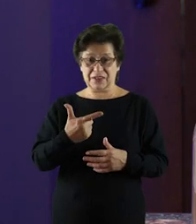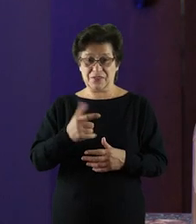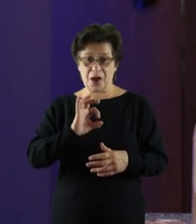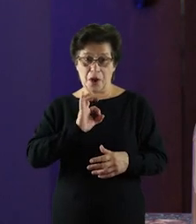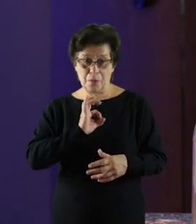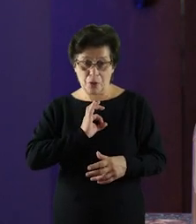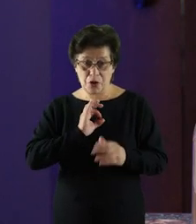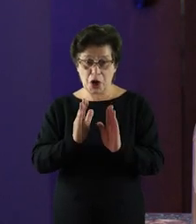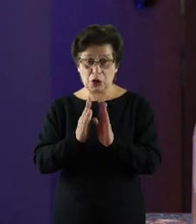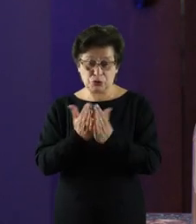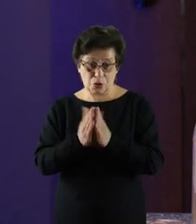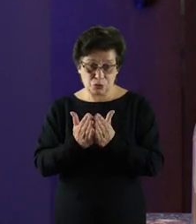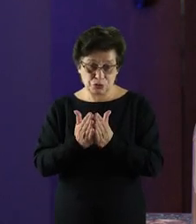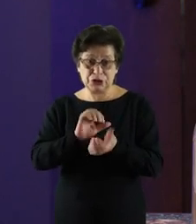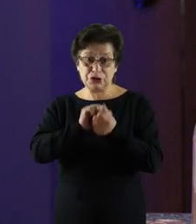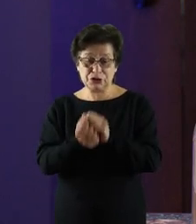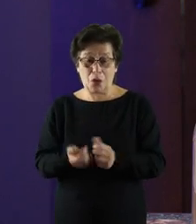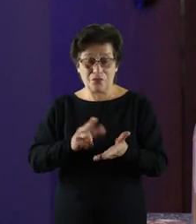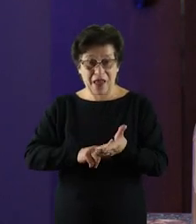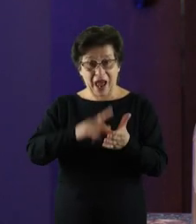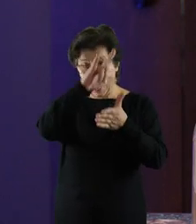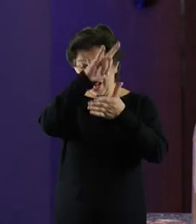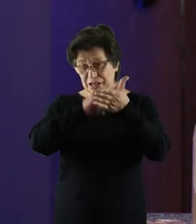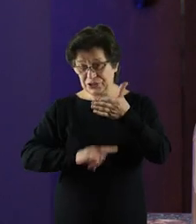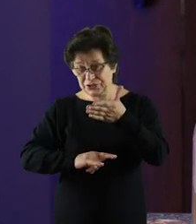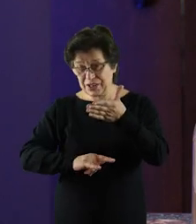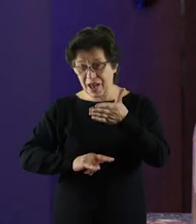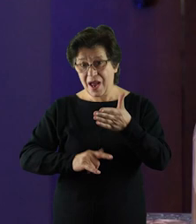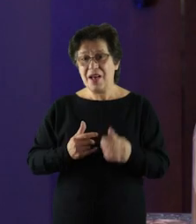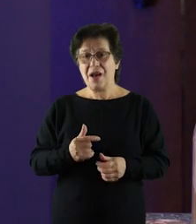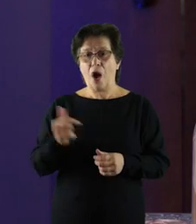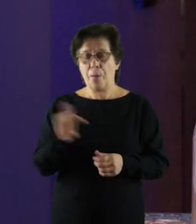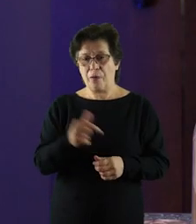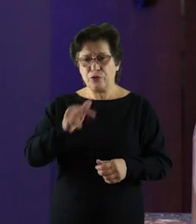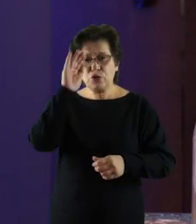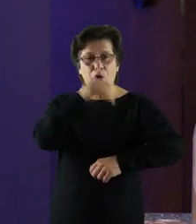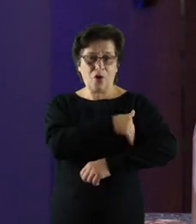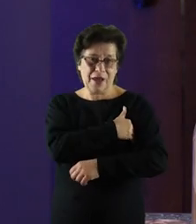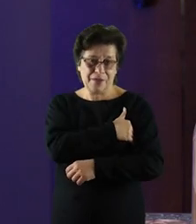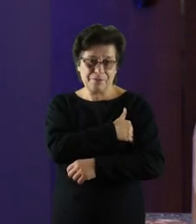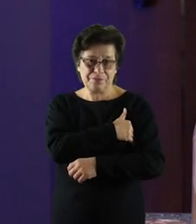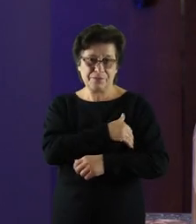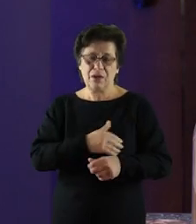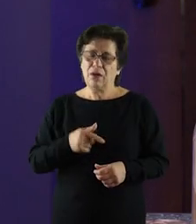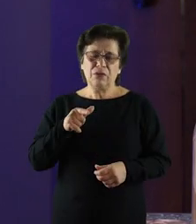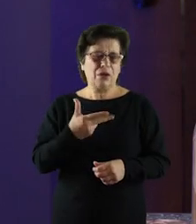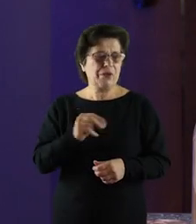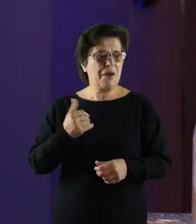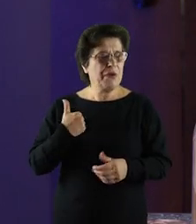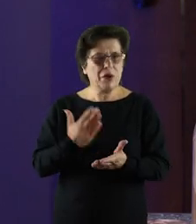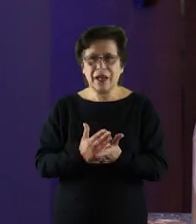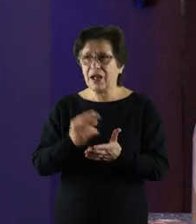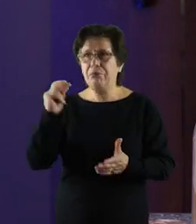na liście lektur. Natomiast chciałabym, żebyście wiedzieli, że to nie było takie pyk i zdarzył się